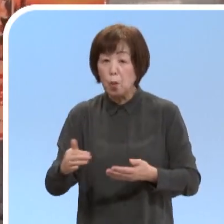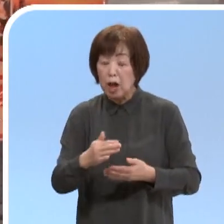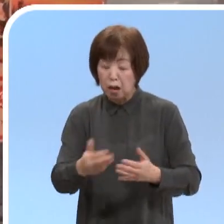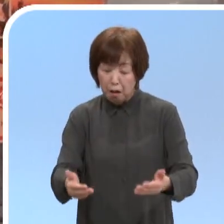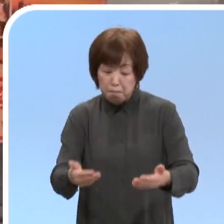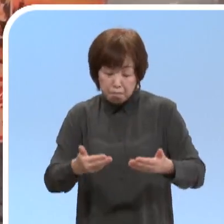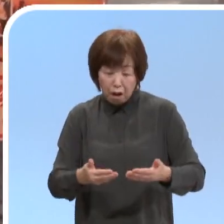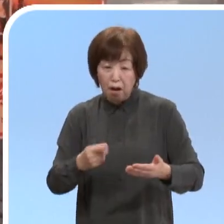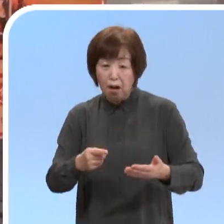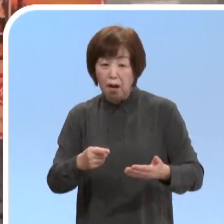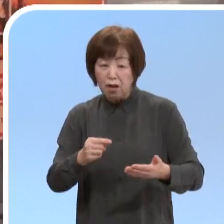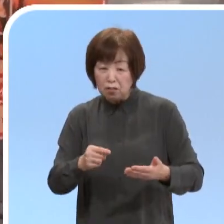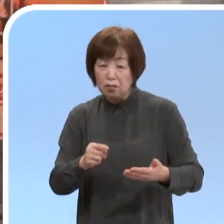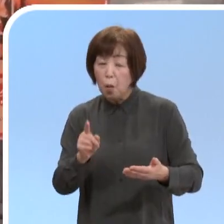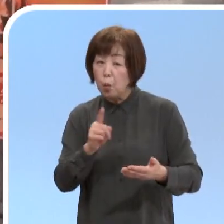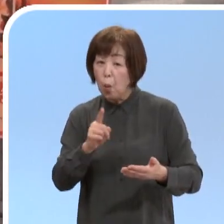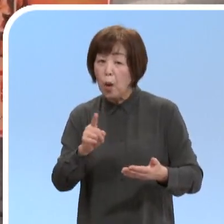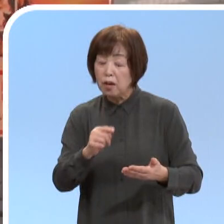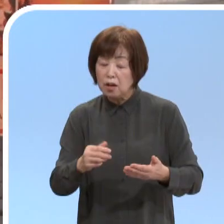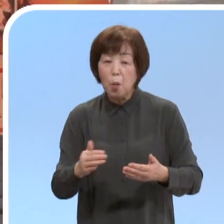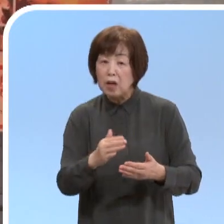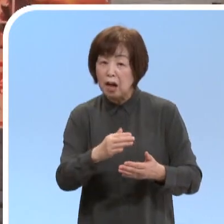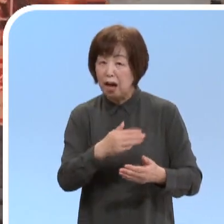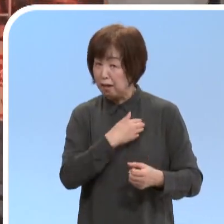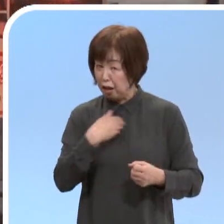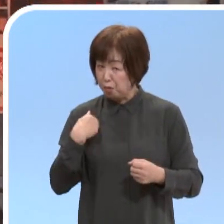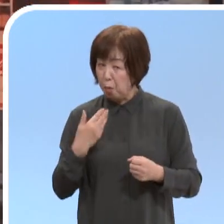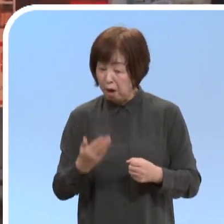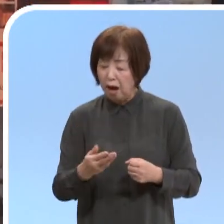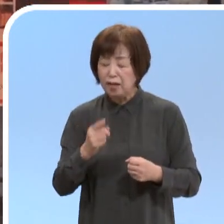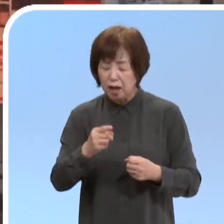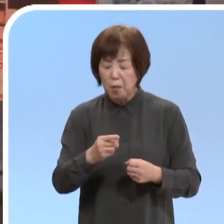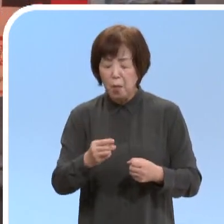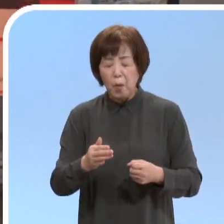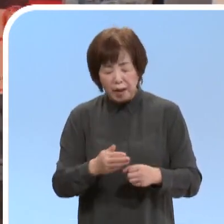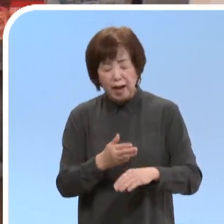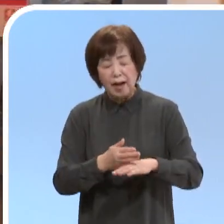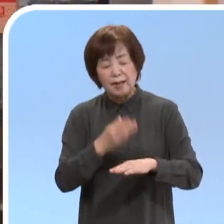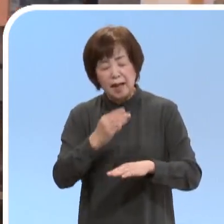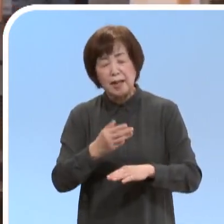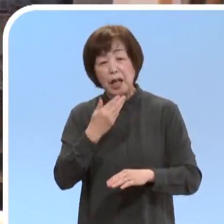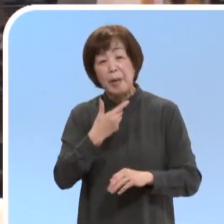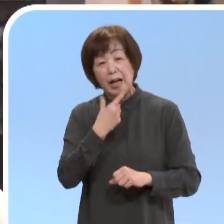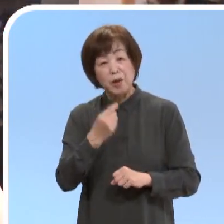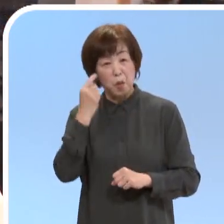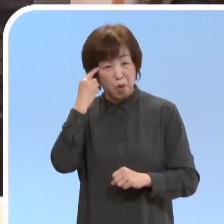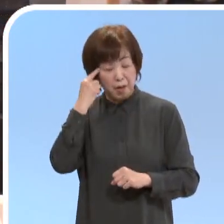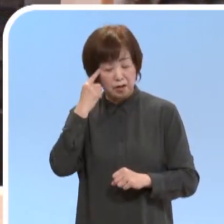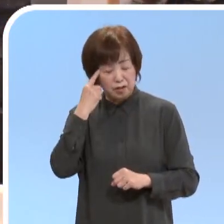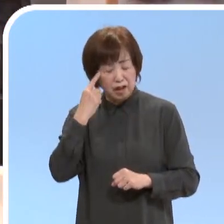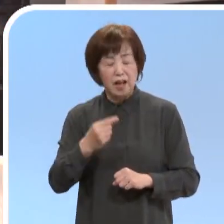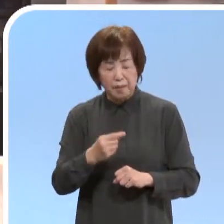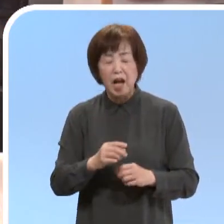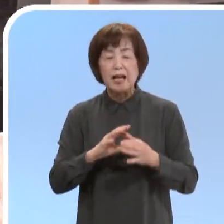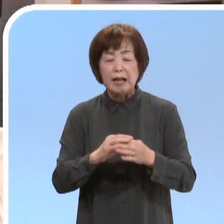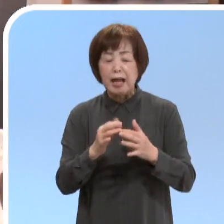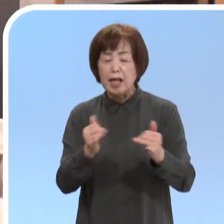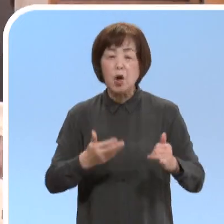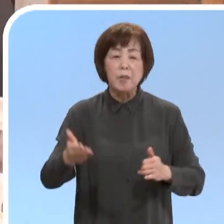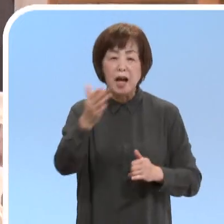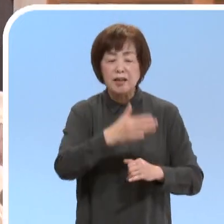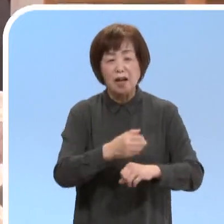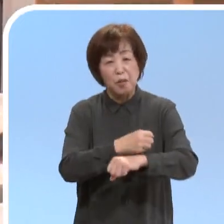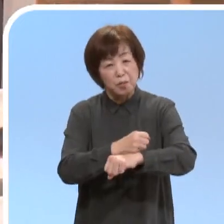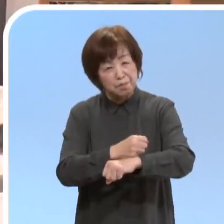我々のとに来るんだとかまあの本当に感謝していただきたいと思いますえ漁業関係の皆さん本当にご